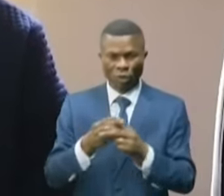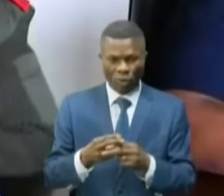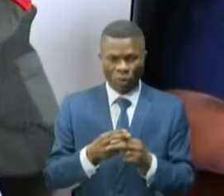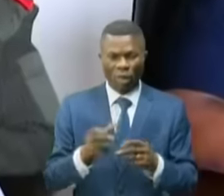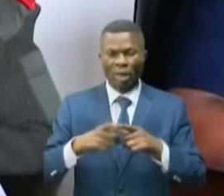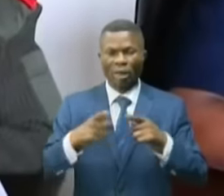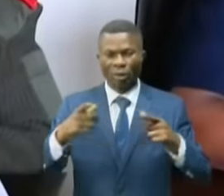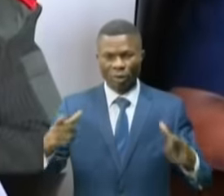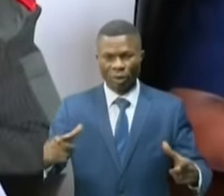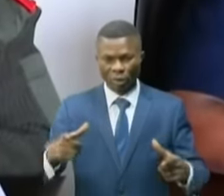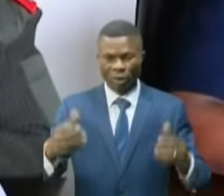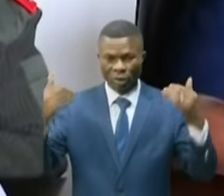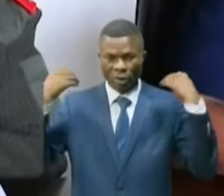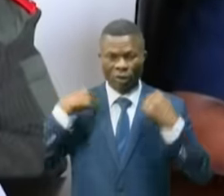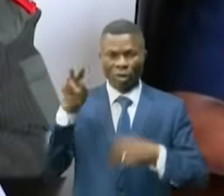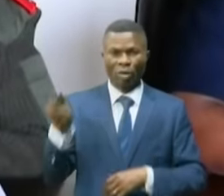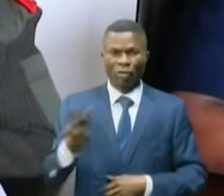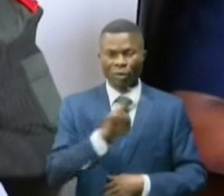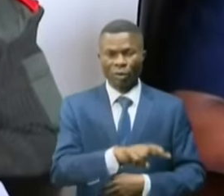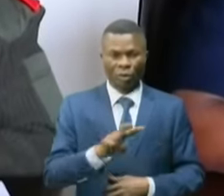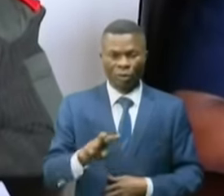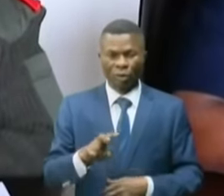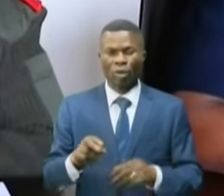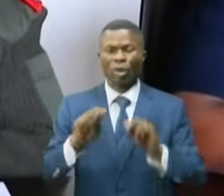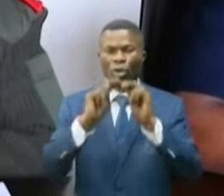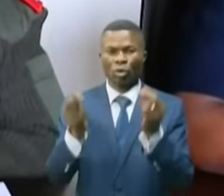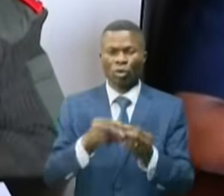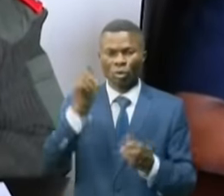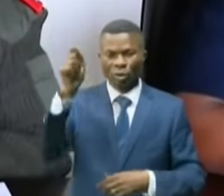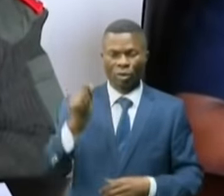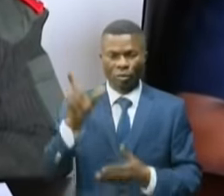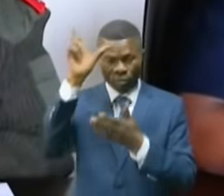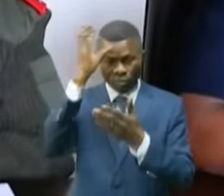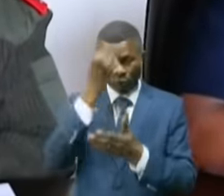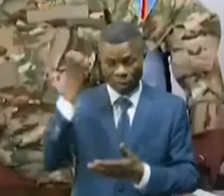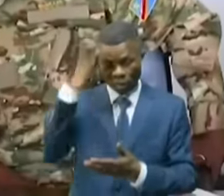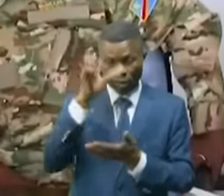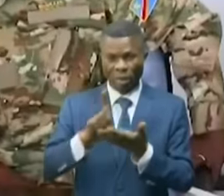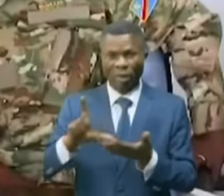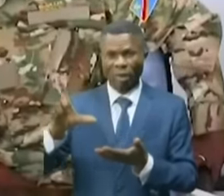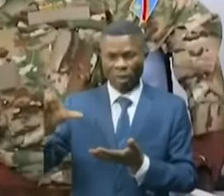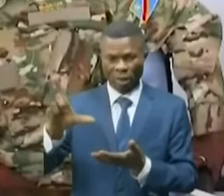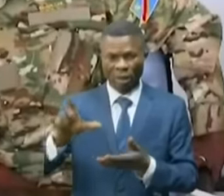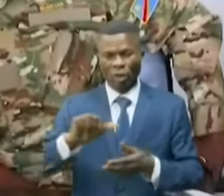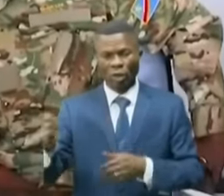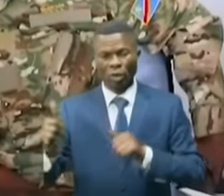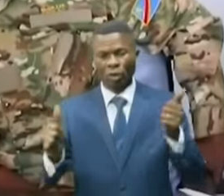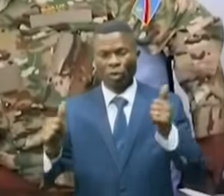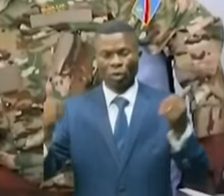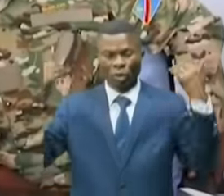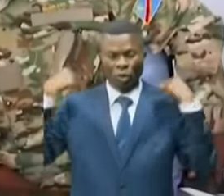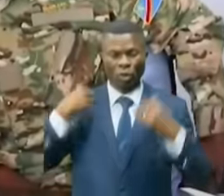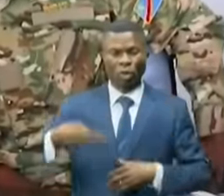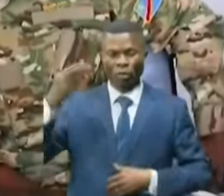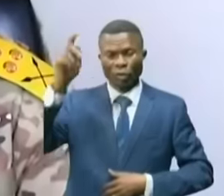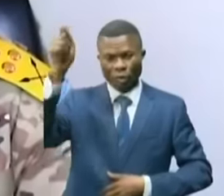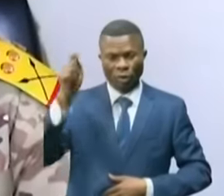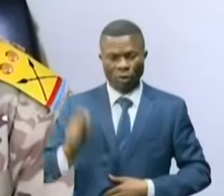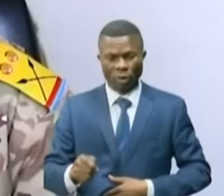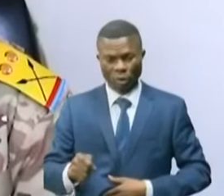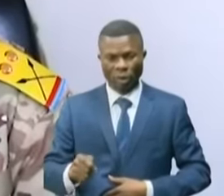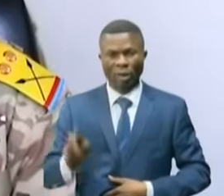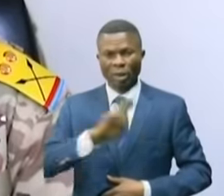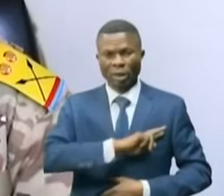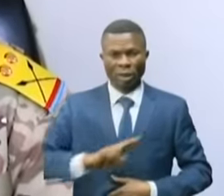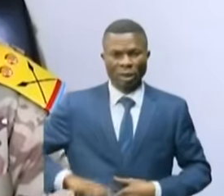élargi. Le commandant de la 22e région militaire, le général des brigades Eddie Kapend et d'autres officiers supérieurs des forces armées de